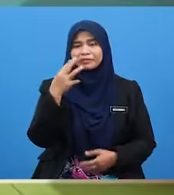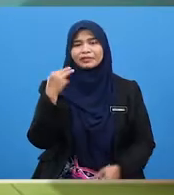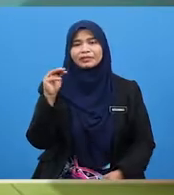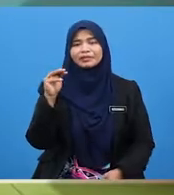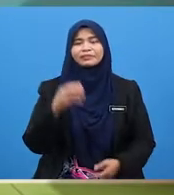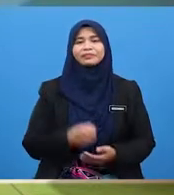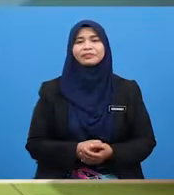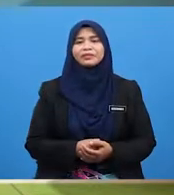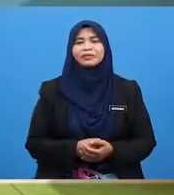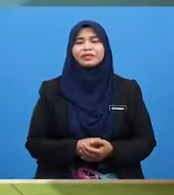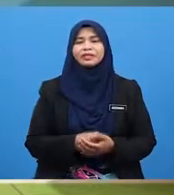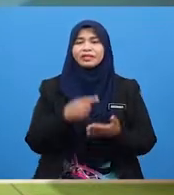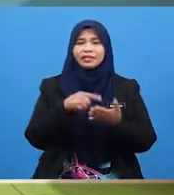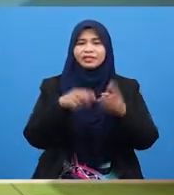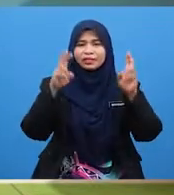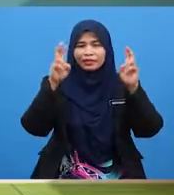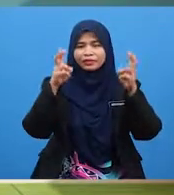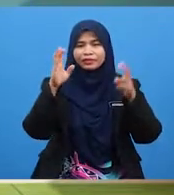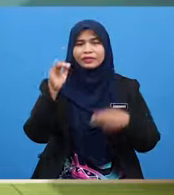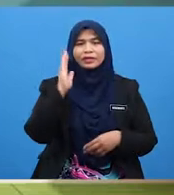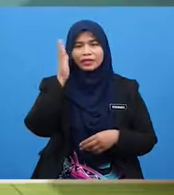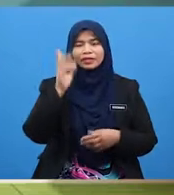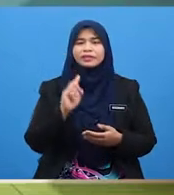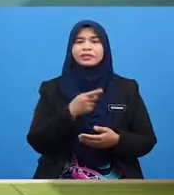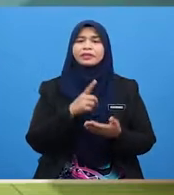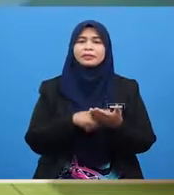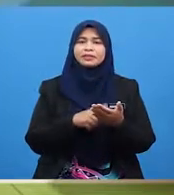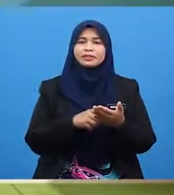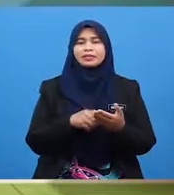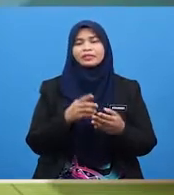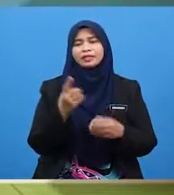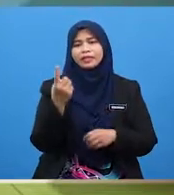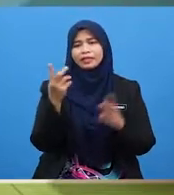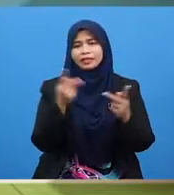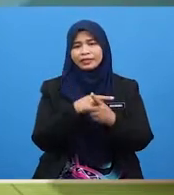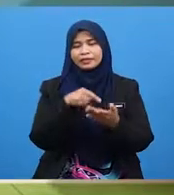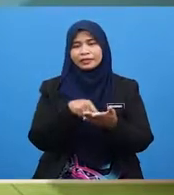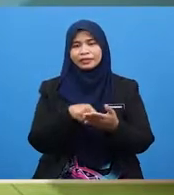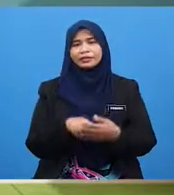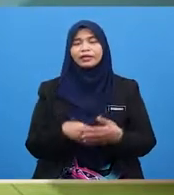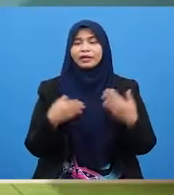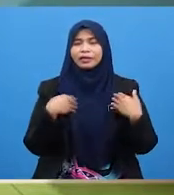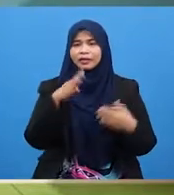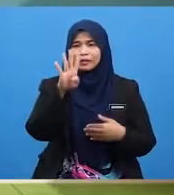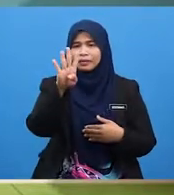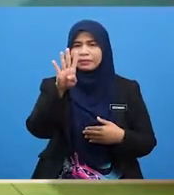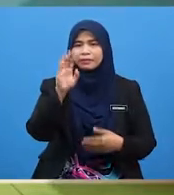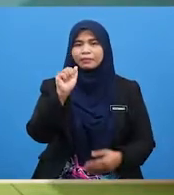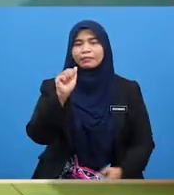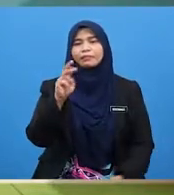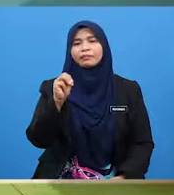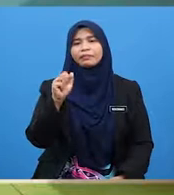Ha, inilah tajuk yang akan kita bincangkan pada kali ini. Terdapat empat mazhab